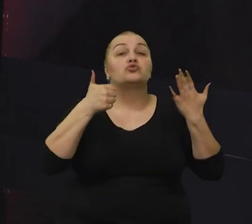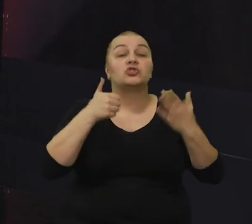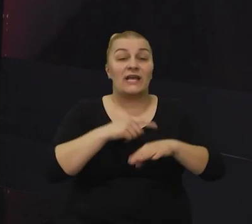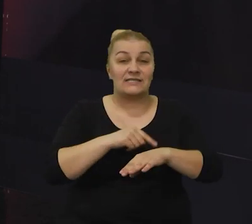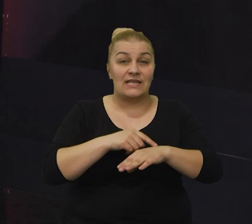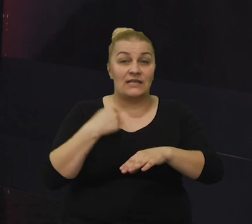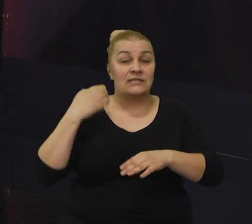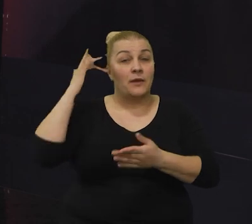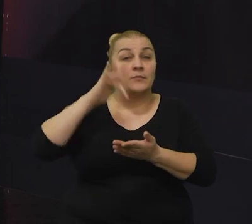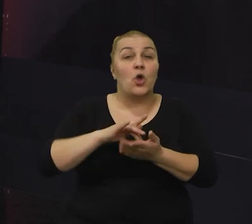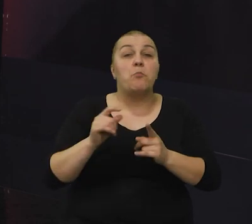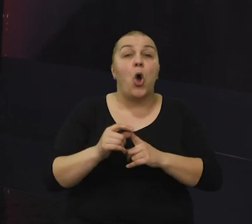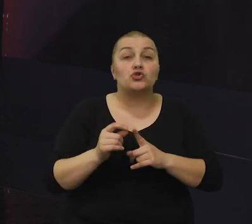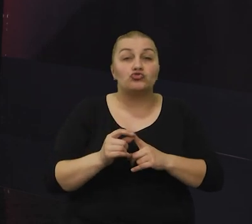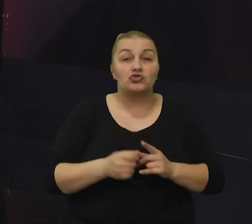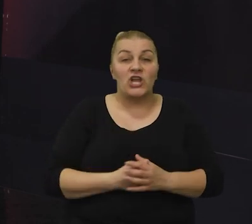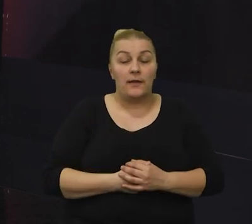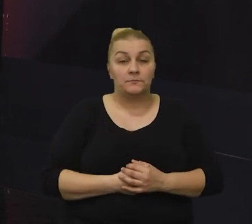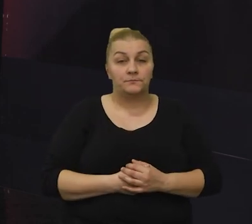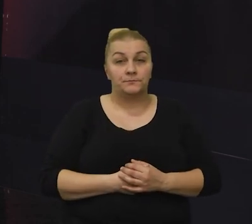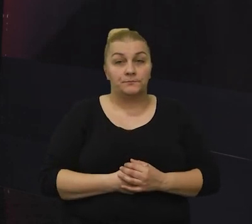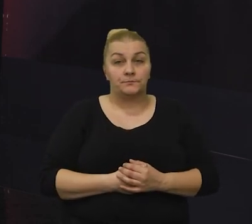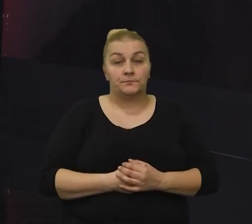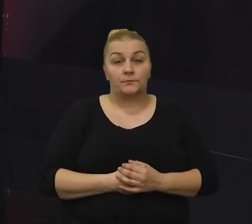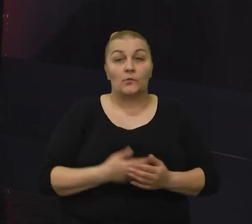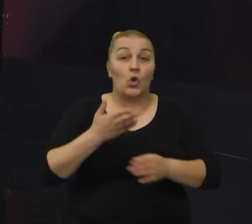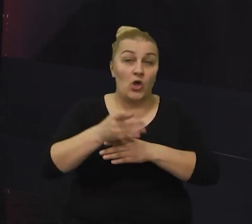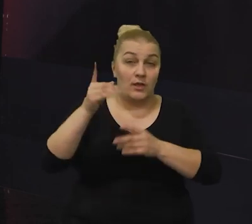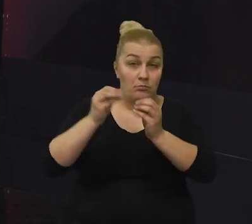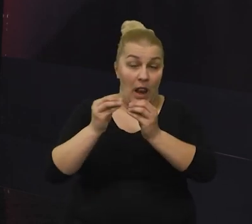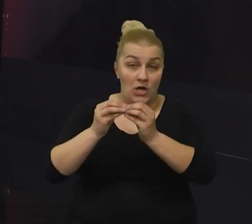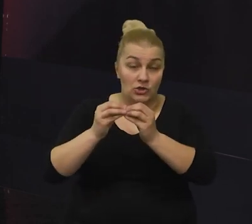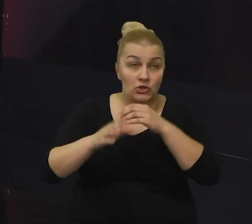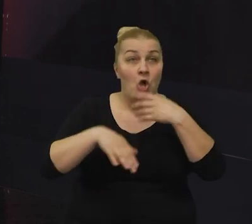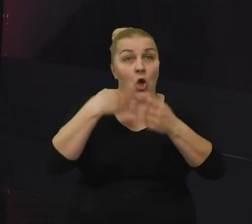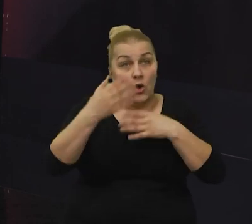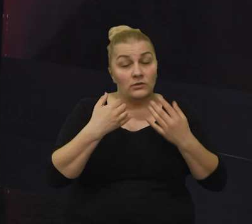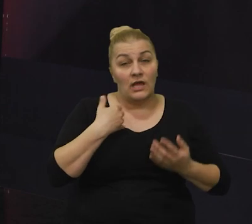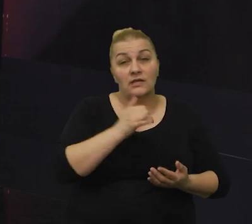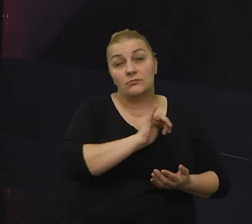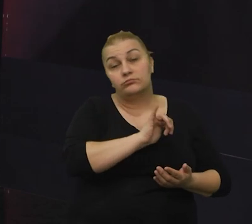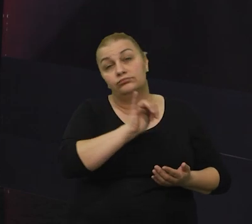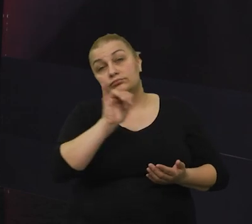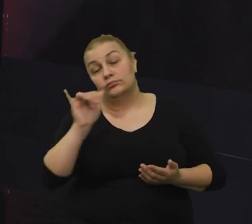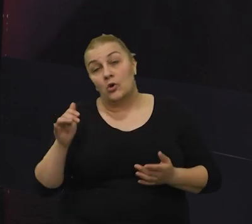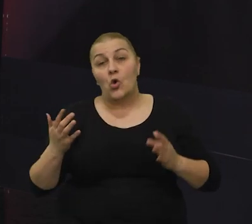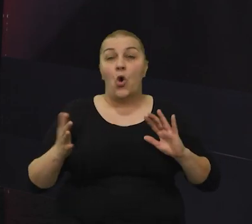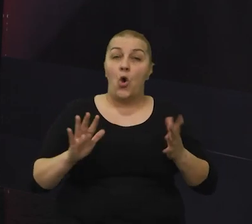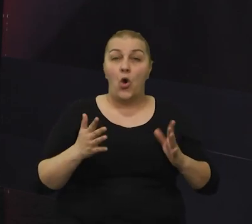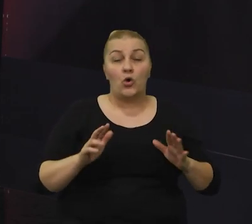6 sati kad sam bio u Posušje, kod Blaškića, i onda negdje sam ja došao